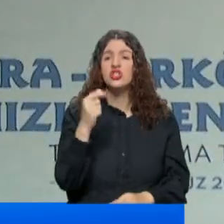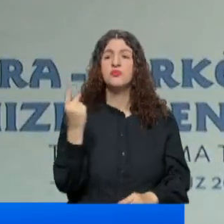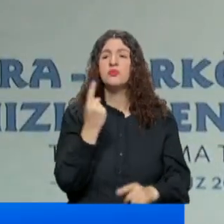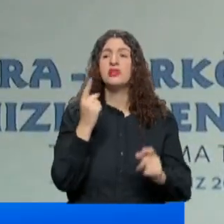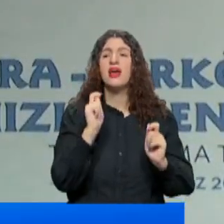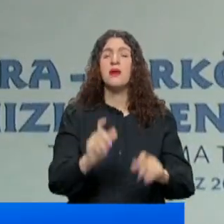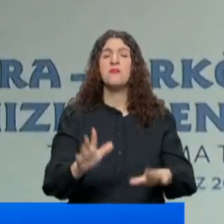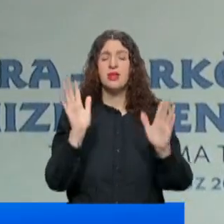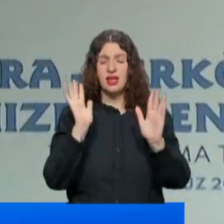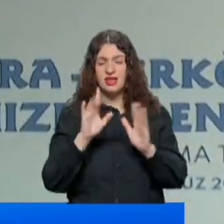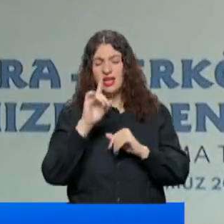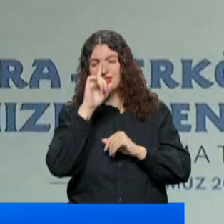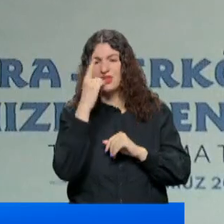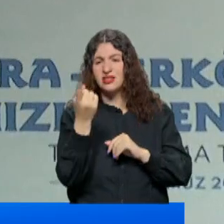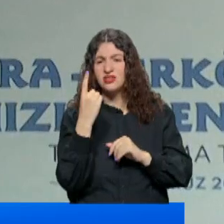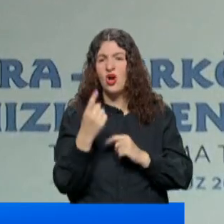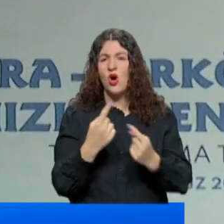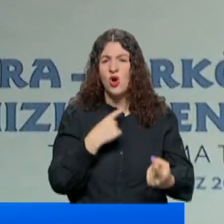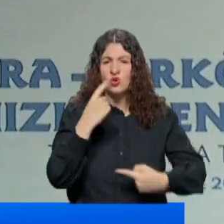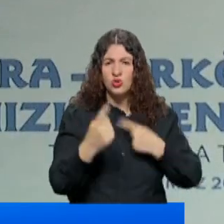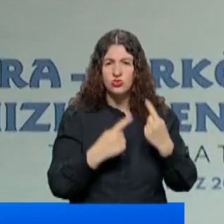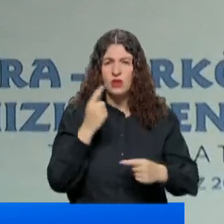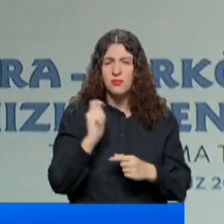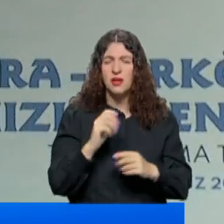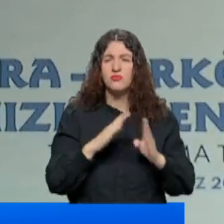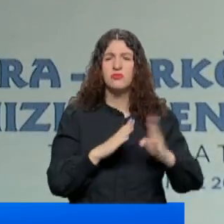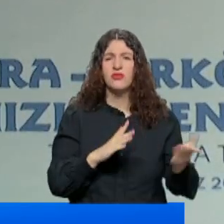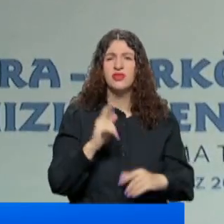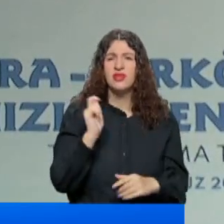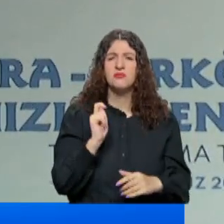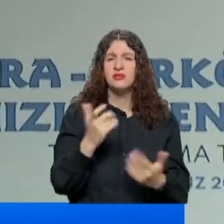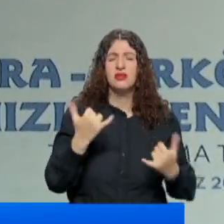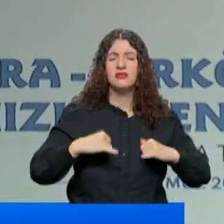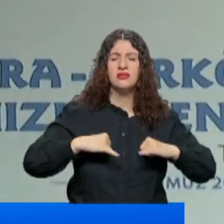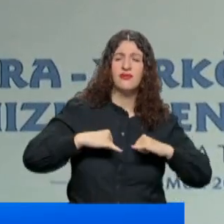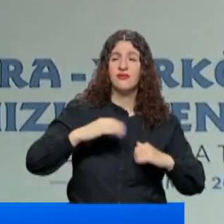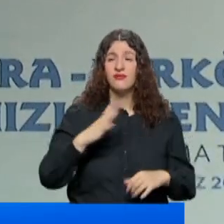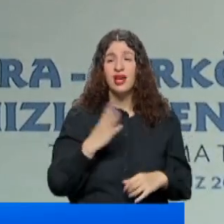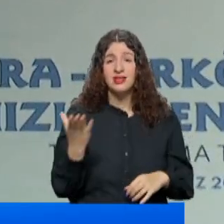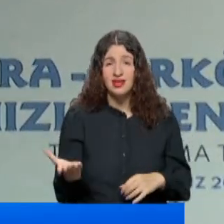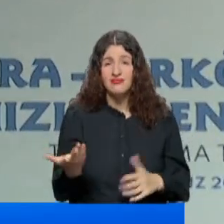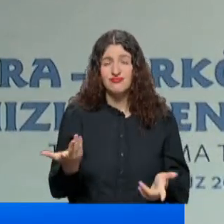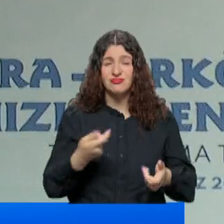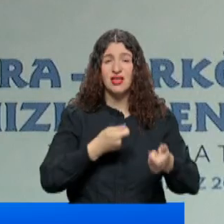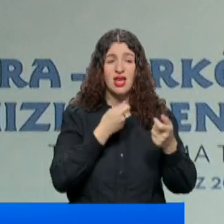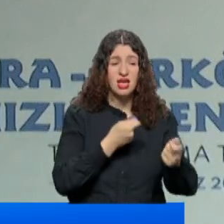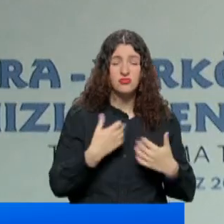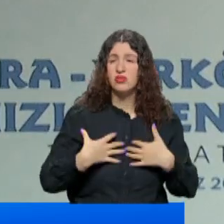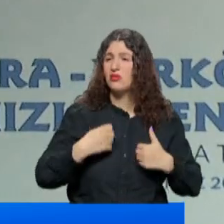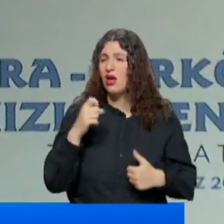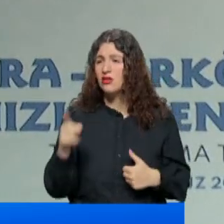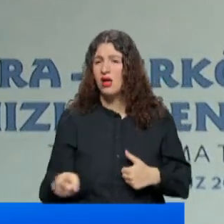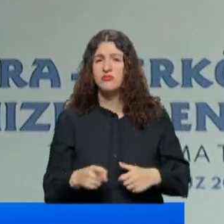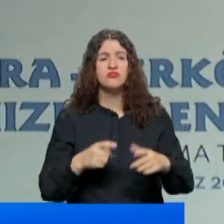şey yapmadan sadece konuşarak muhalefet yapmanın konforu dururken eğitimden